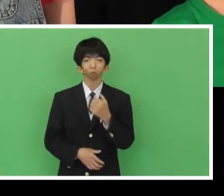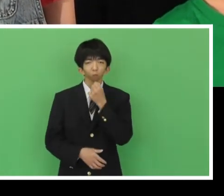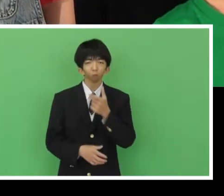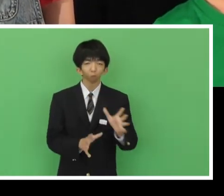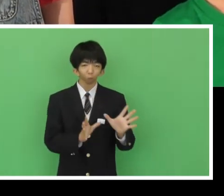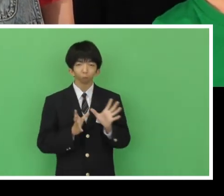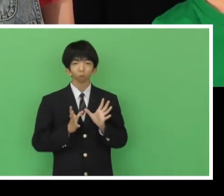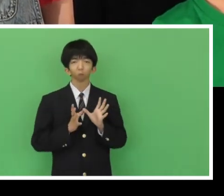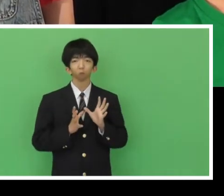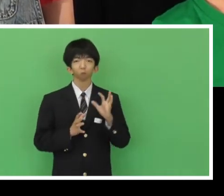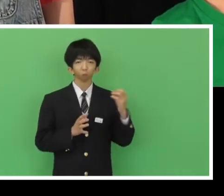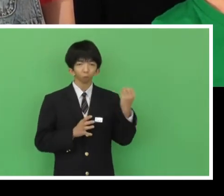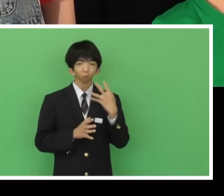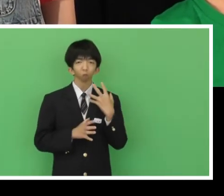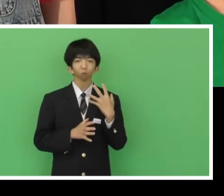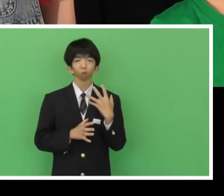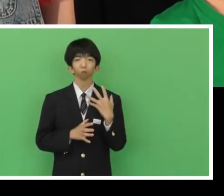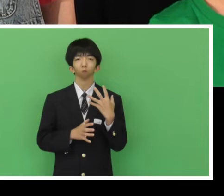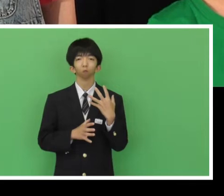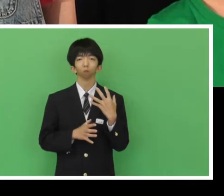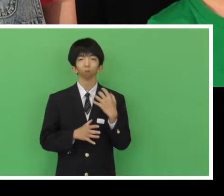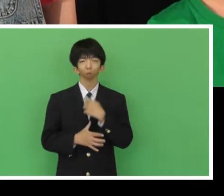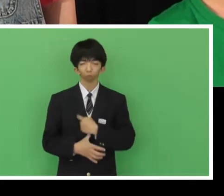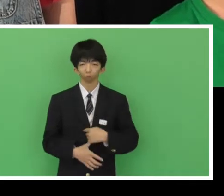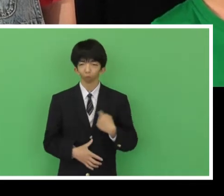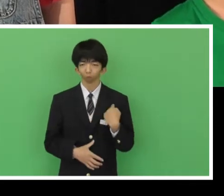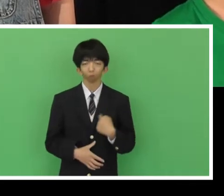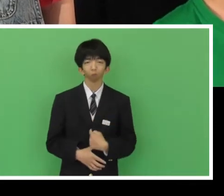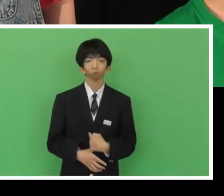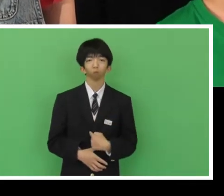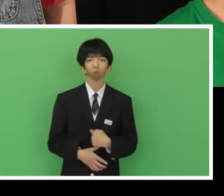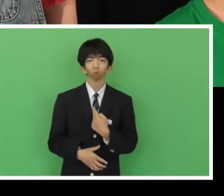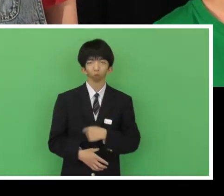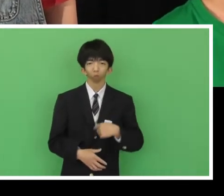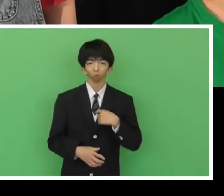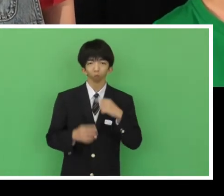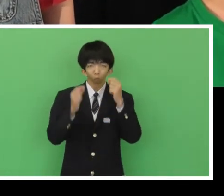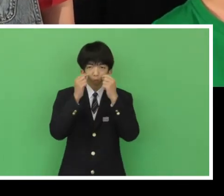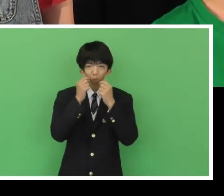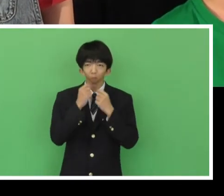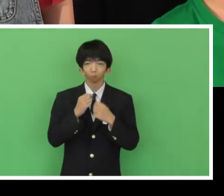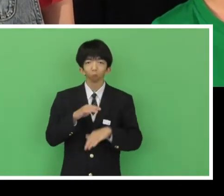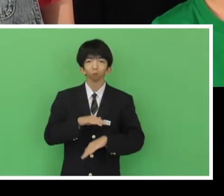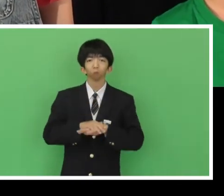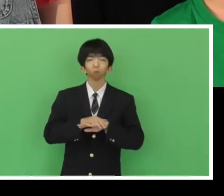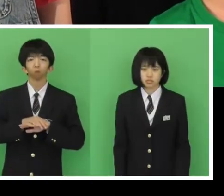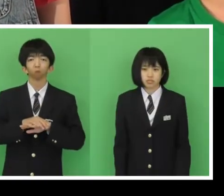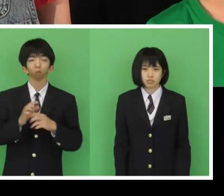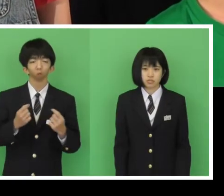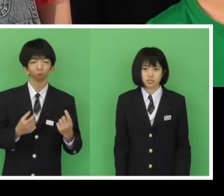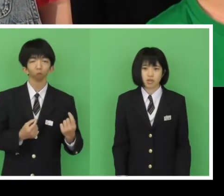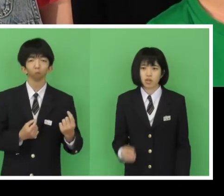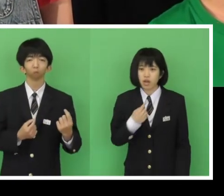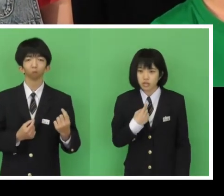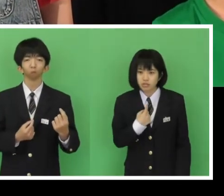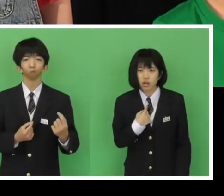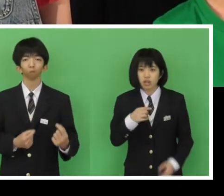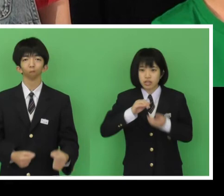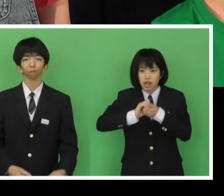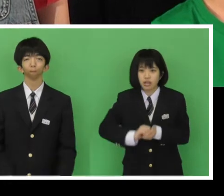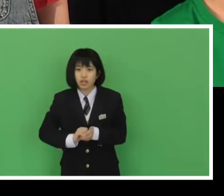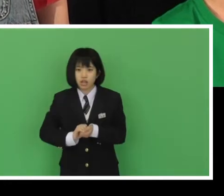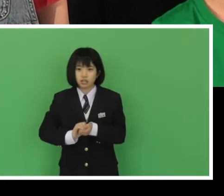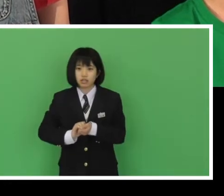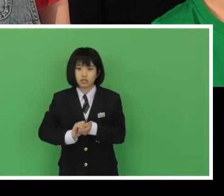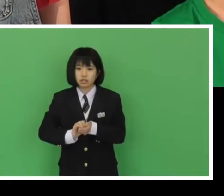たり言われたりすると傷ついて心が涙でいっぱいになるかもしれないよね。 私は絶対